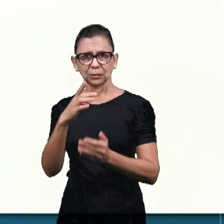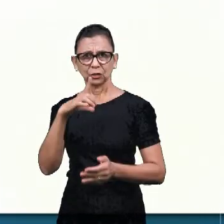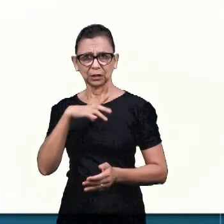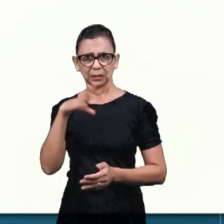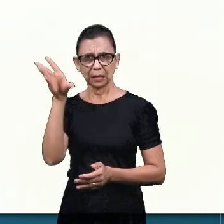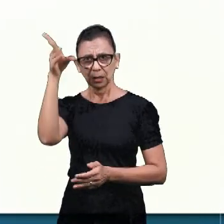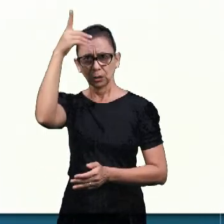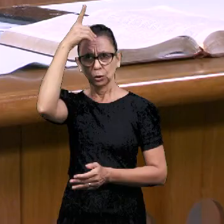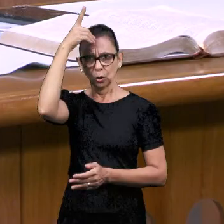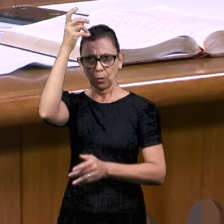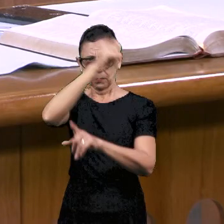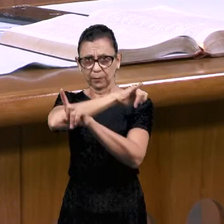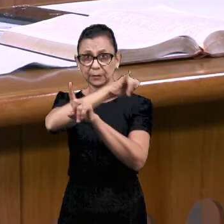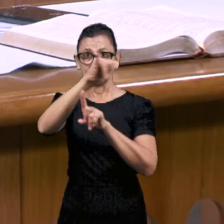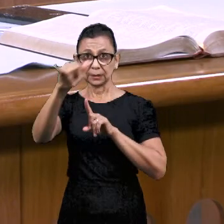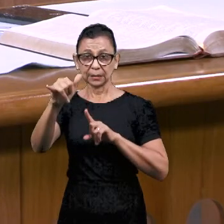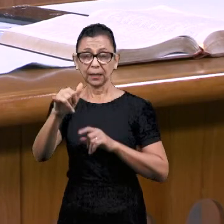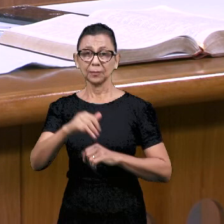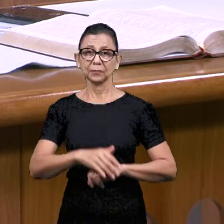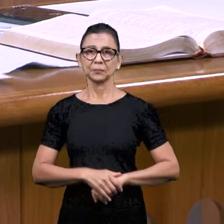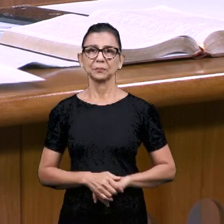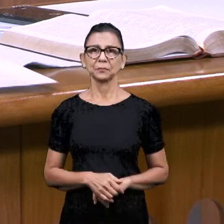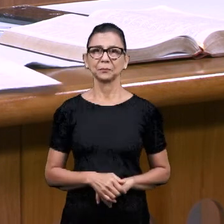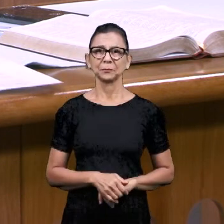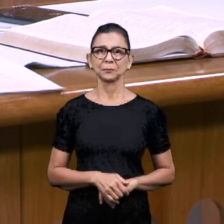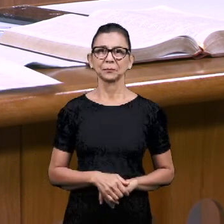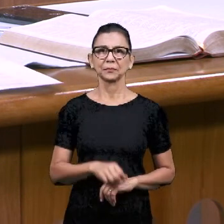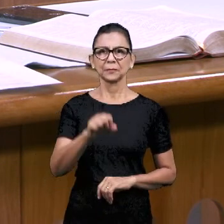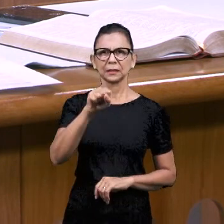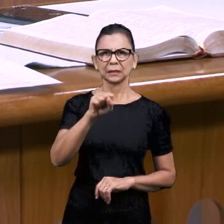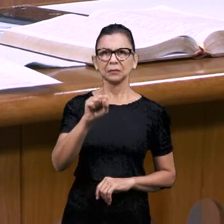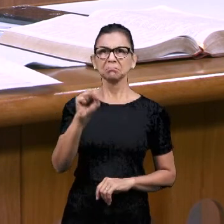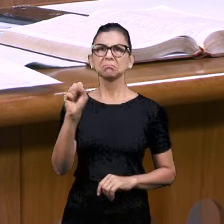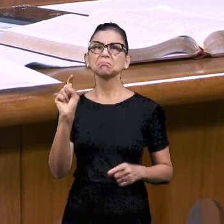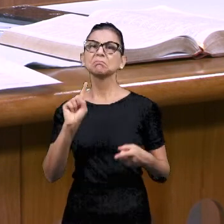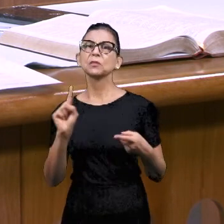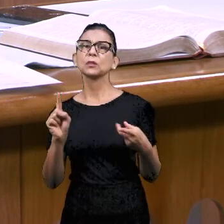non? Cette question 3.3, elle sera répondue